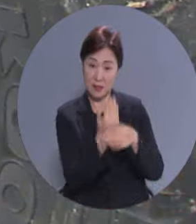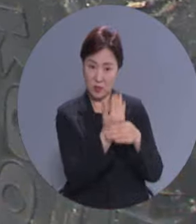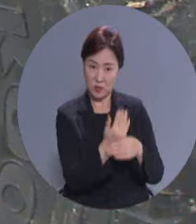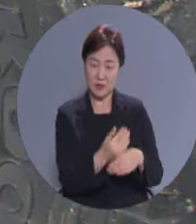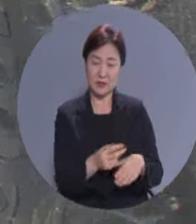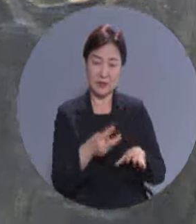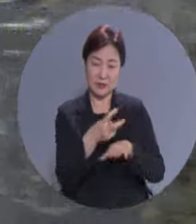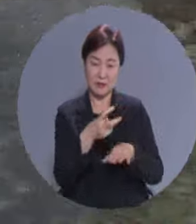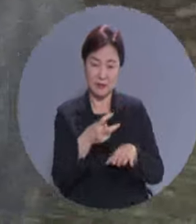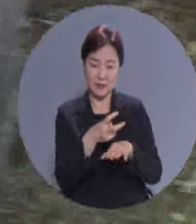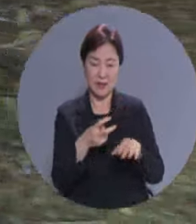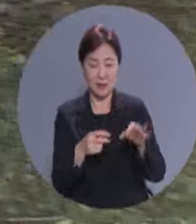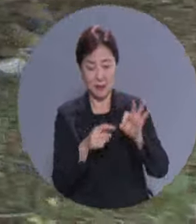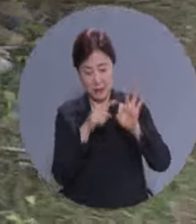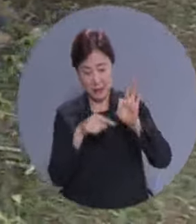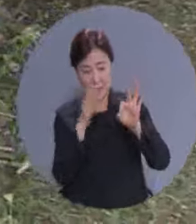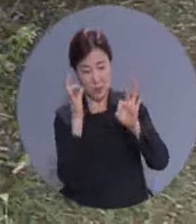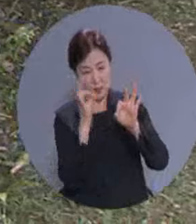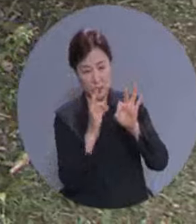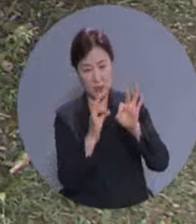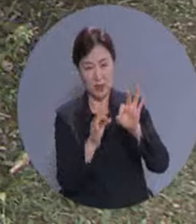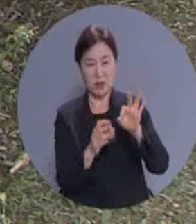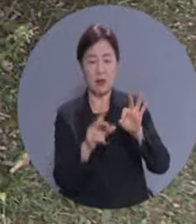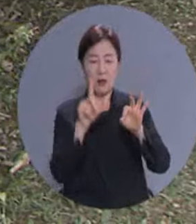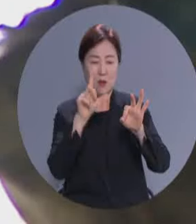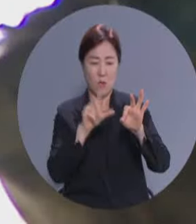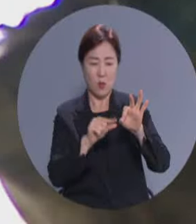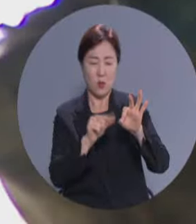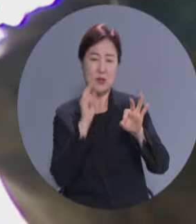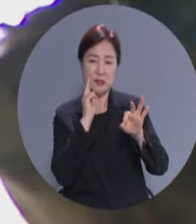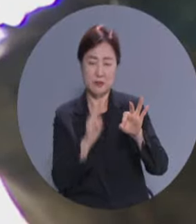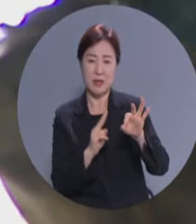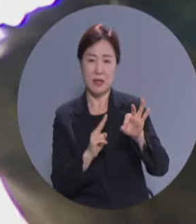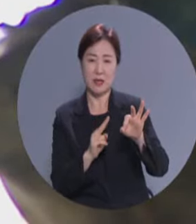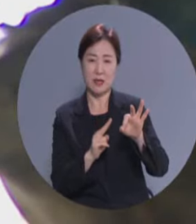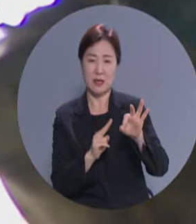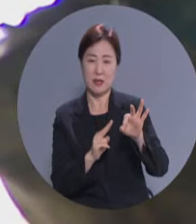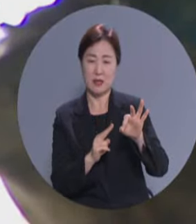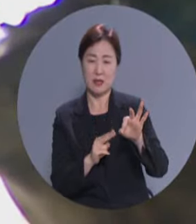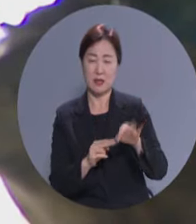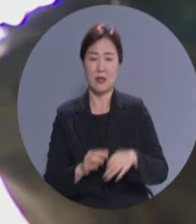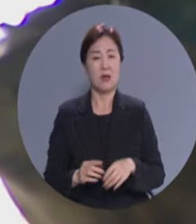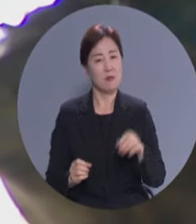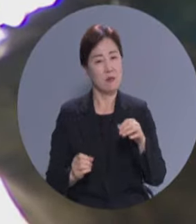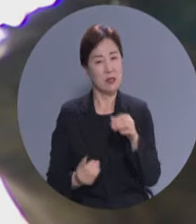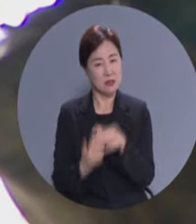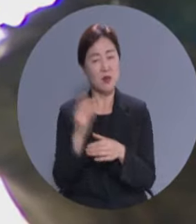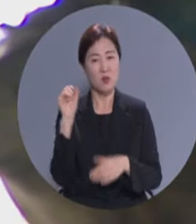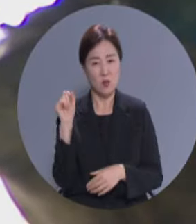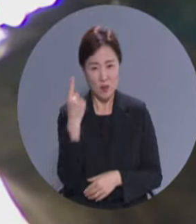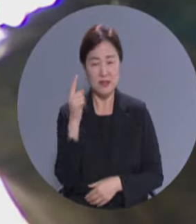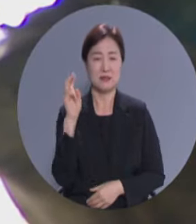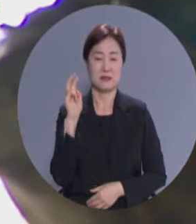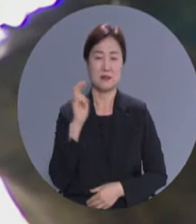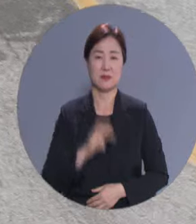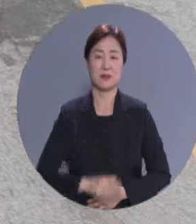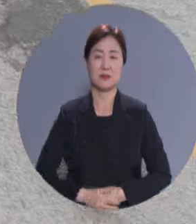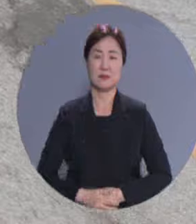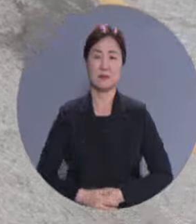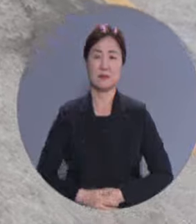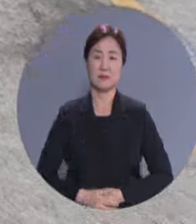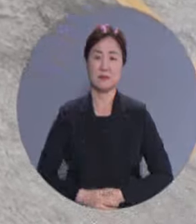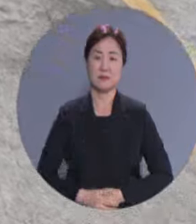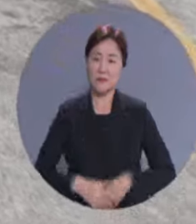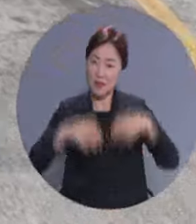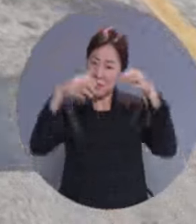차량의 앞바퀴 타이어를 보니 홈이 보이지 않을 정도로 달아있는데 이것이 사고의 원인 중 하나로 추정된다는 겁니다.